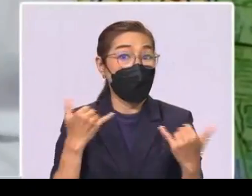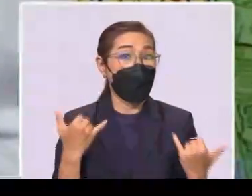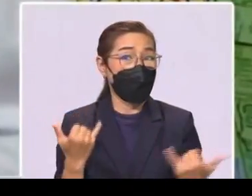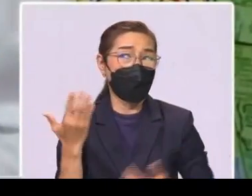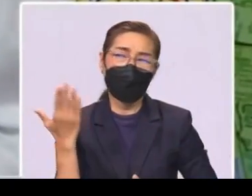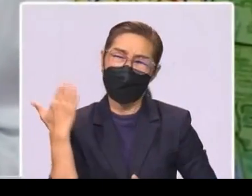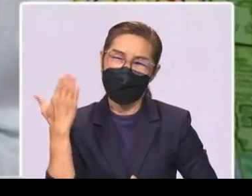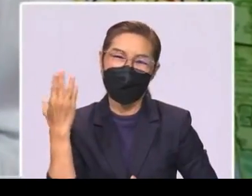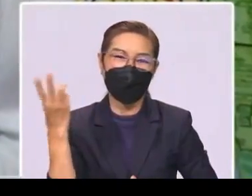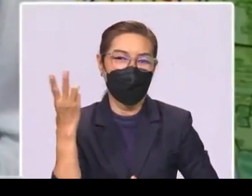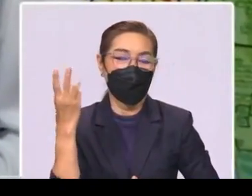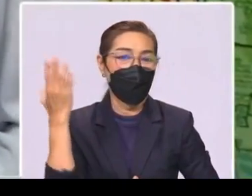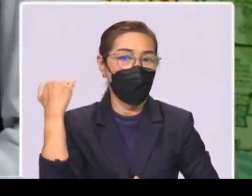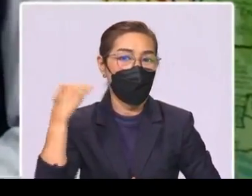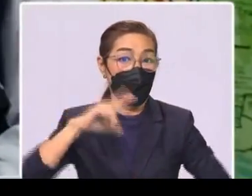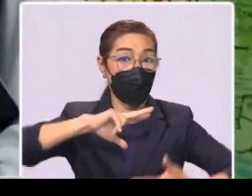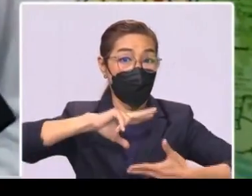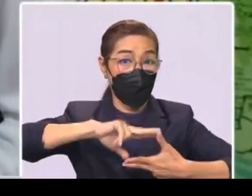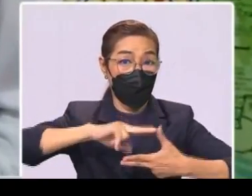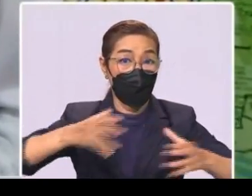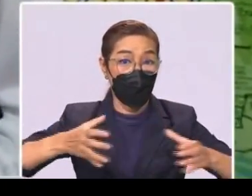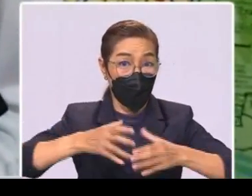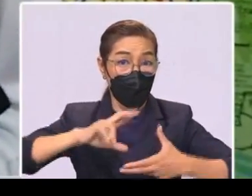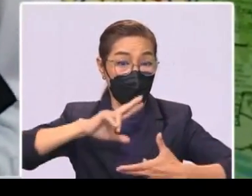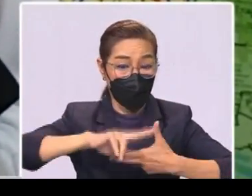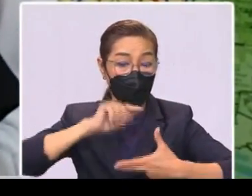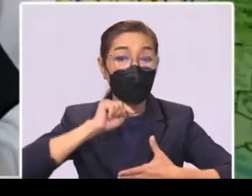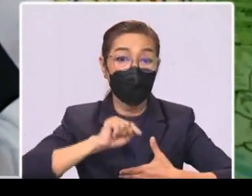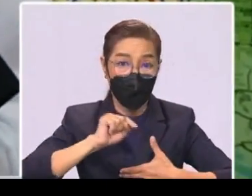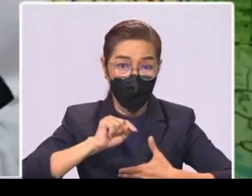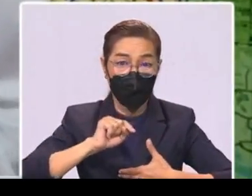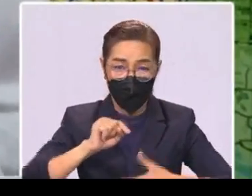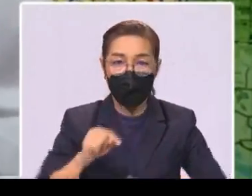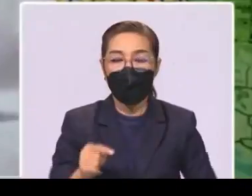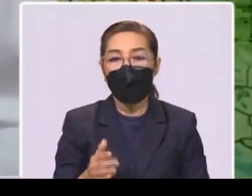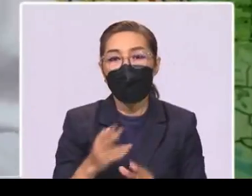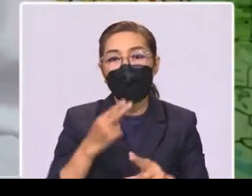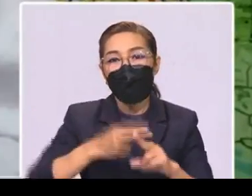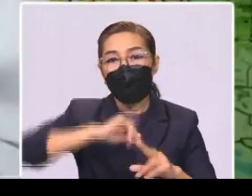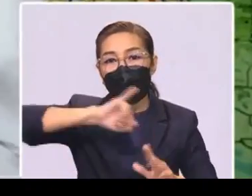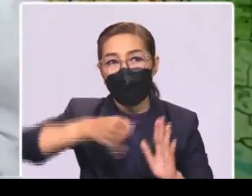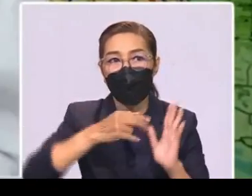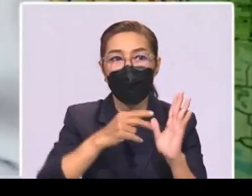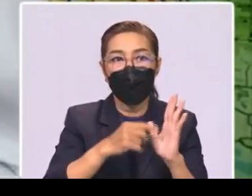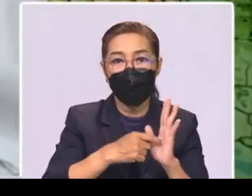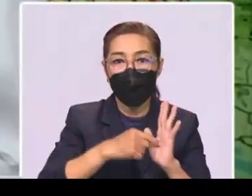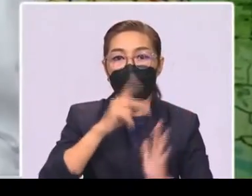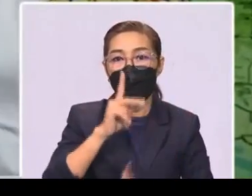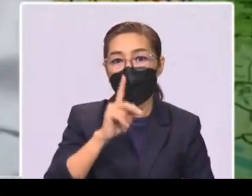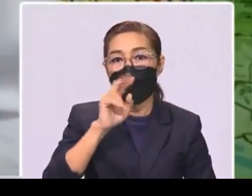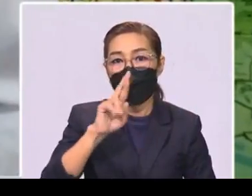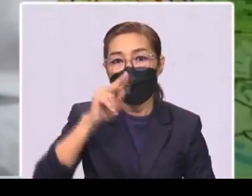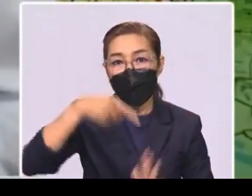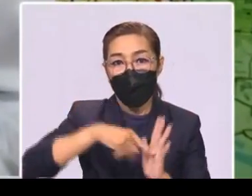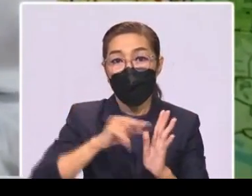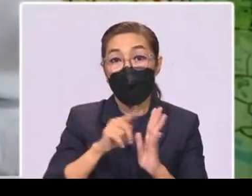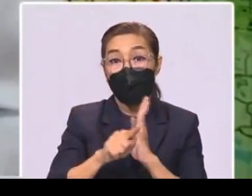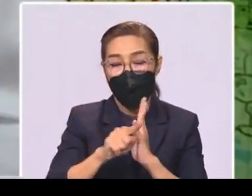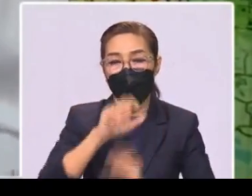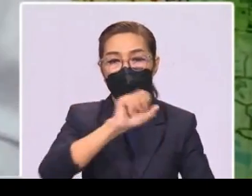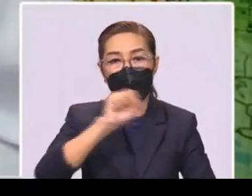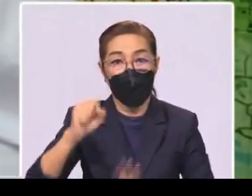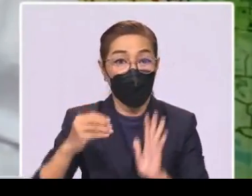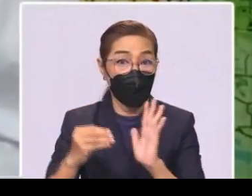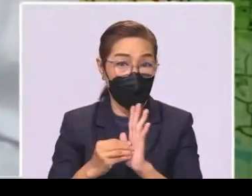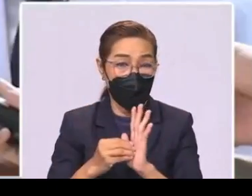ครับทางด้านของพรรคพลังประชารัฐโดยการเปิดเผยของคุณจักรพันธ์พรนิมิตนะครับสสกรุงเทพฯใน